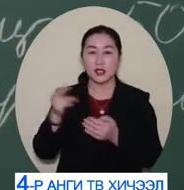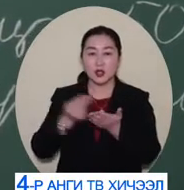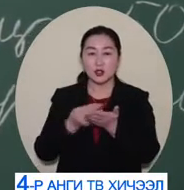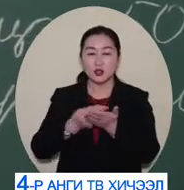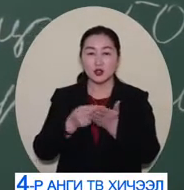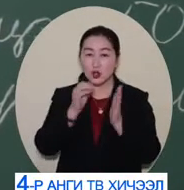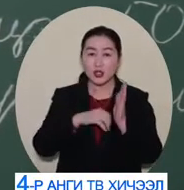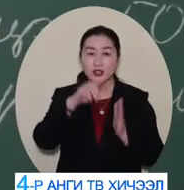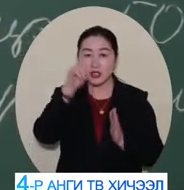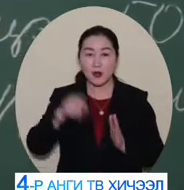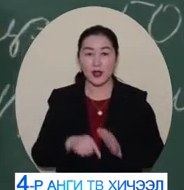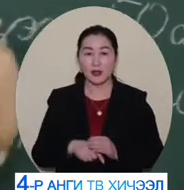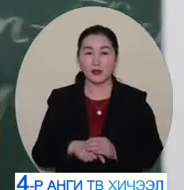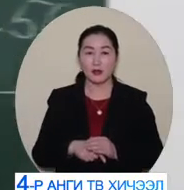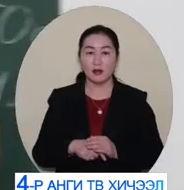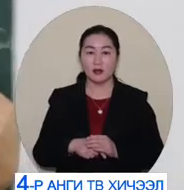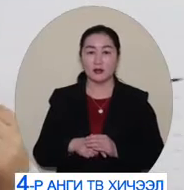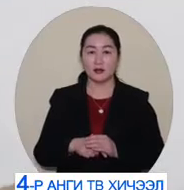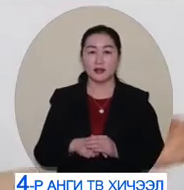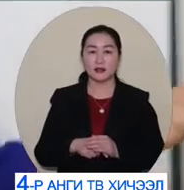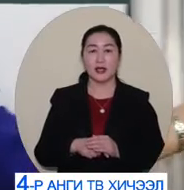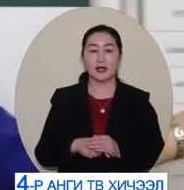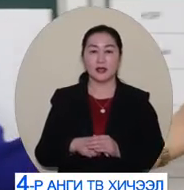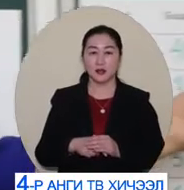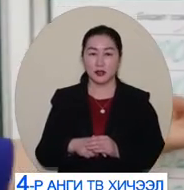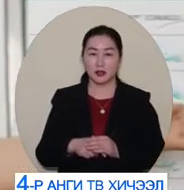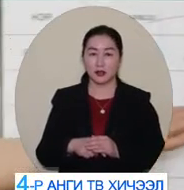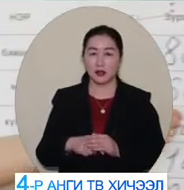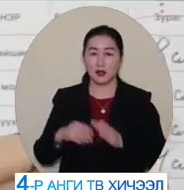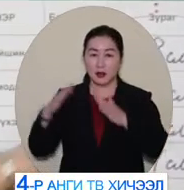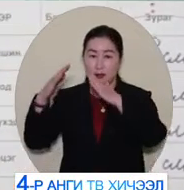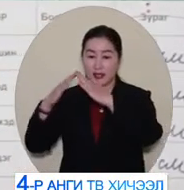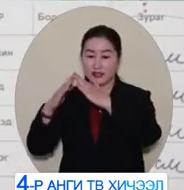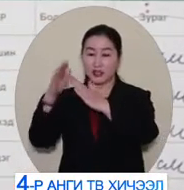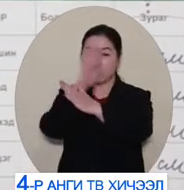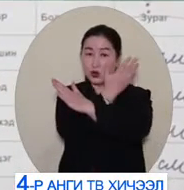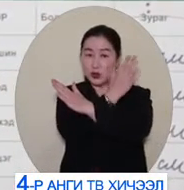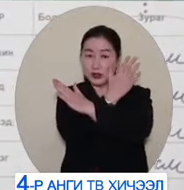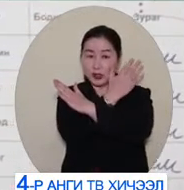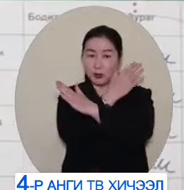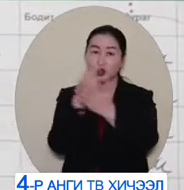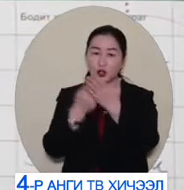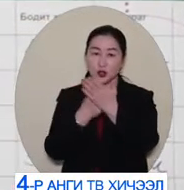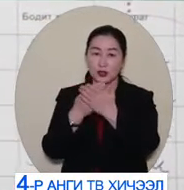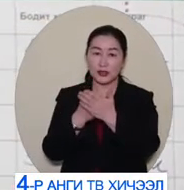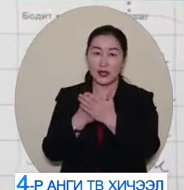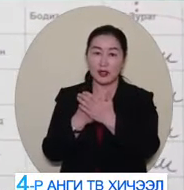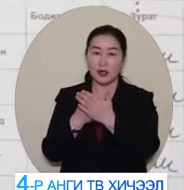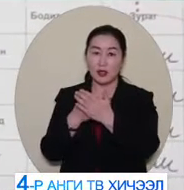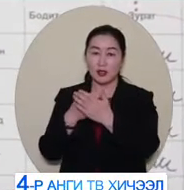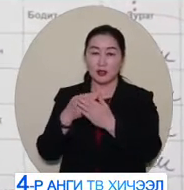За зүүн талд байгаа модыг бид хэдэн сантиметрээр зурх хэвтэй вэ? 6 сантиметрээр зурх хэвтэй тийм үү? За одоо тэгвэл зүүн талд